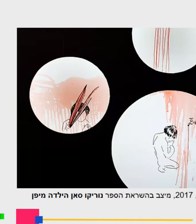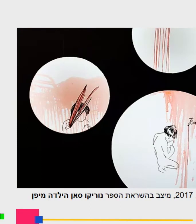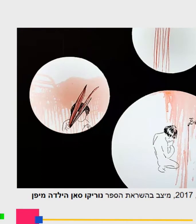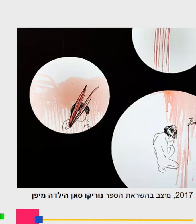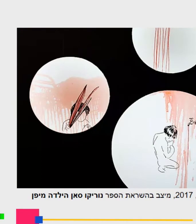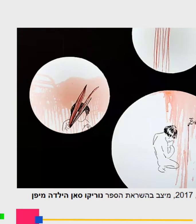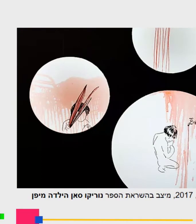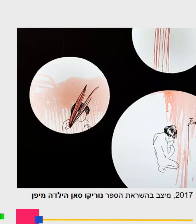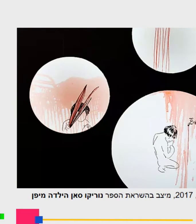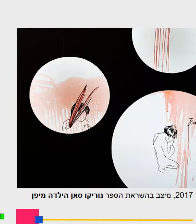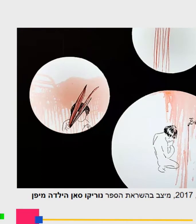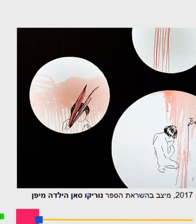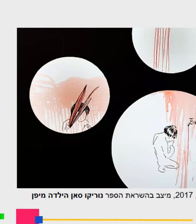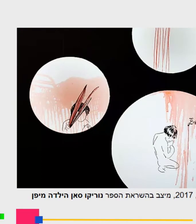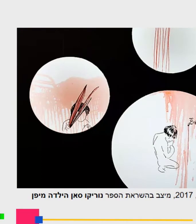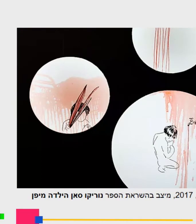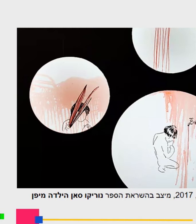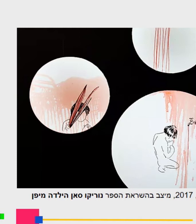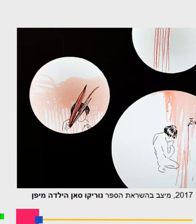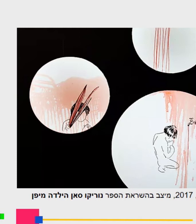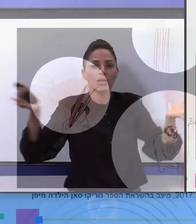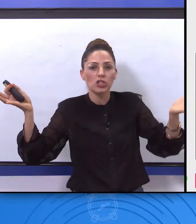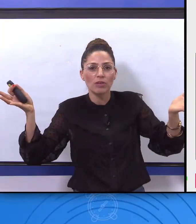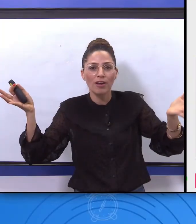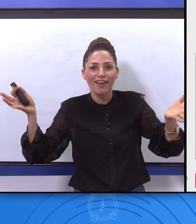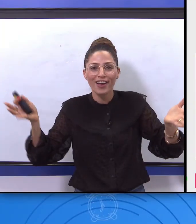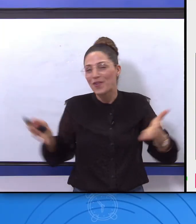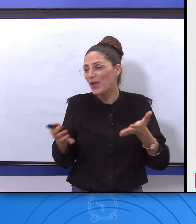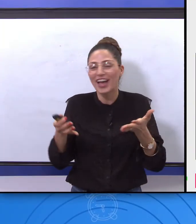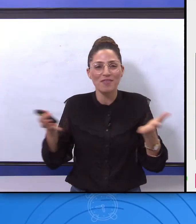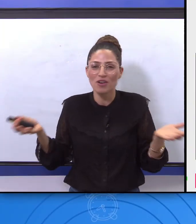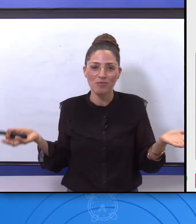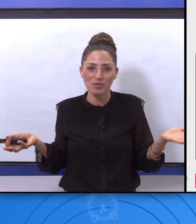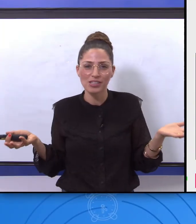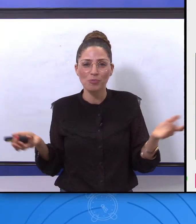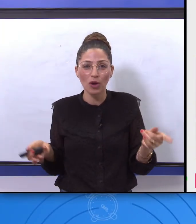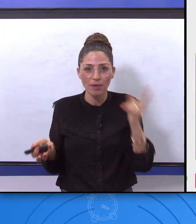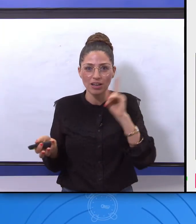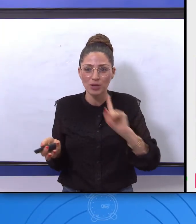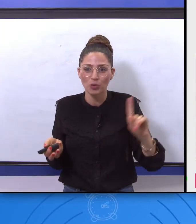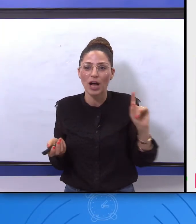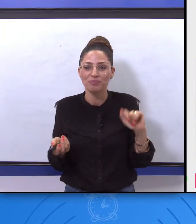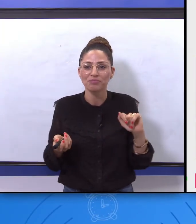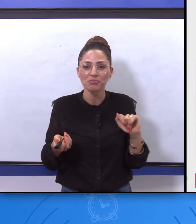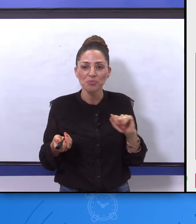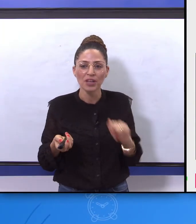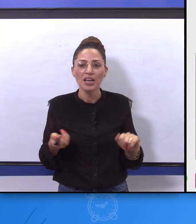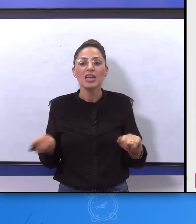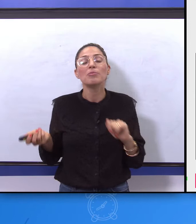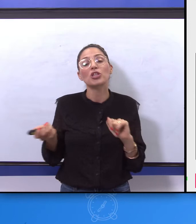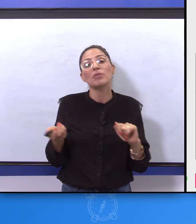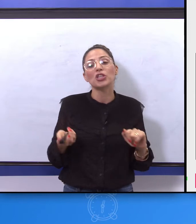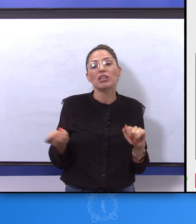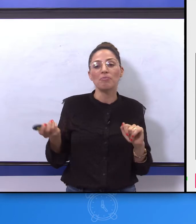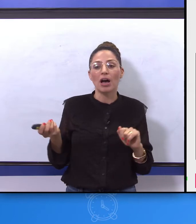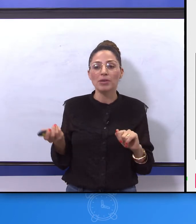אוספת לסיפורים ואוגרת בתוך המוח שלה וגם אוהבת ליצור סיפורים חדשים. כולכם אוהבים להמציא סיפורים, אני בטוחה.